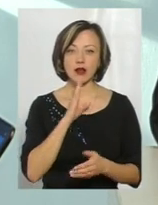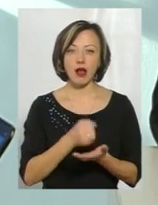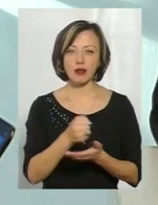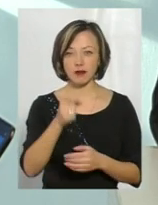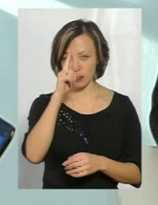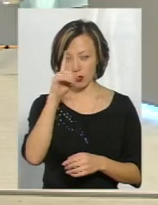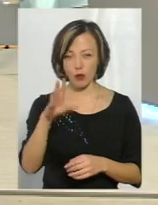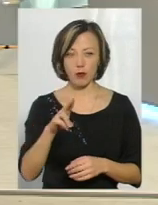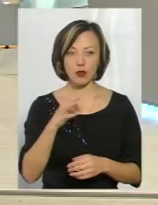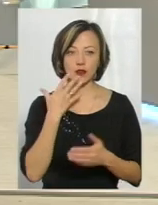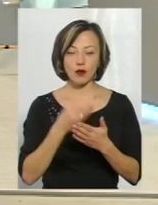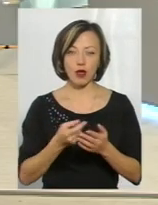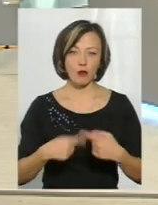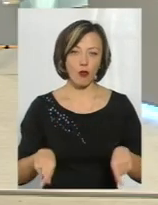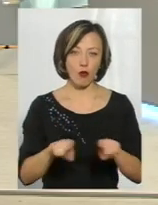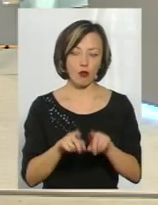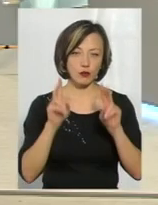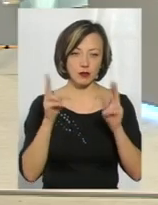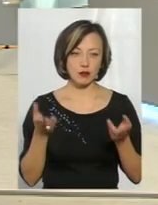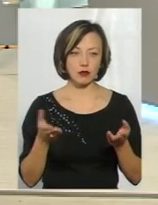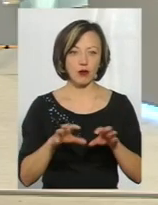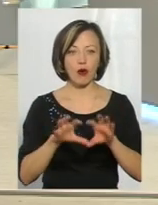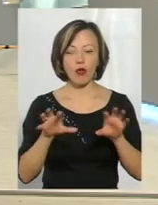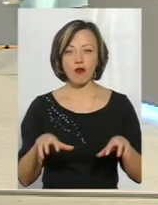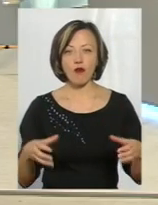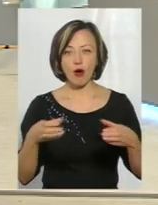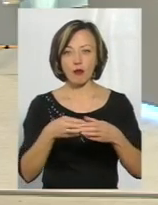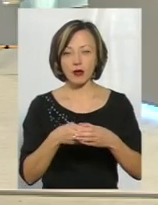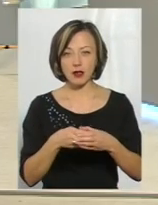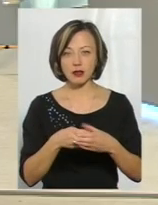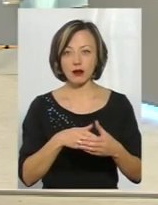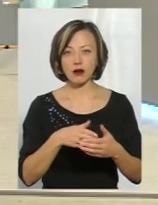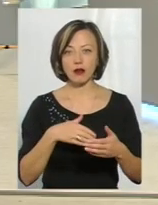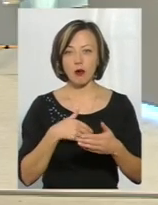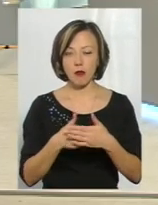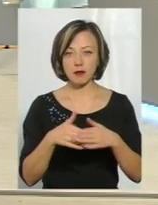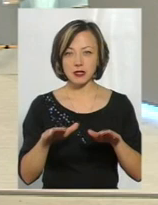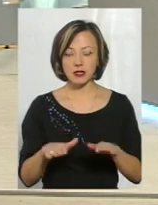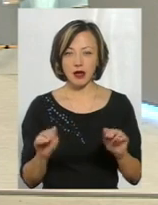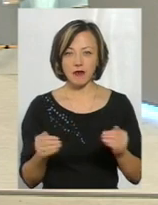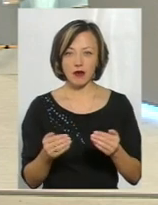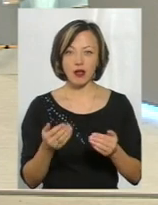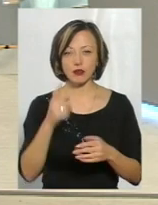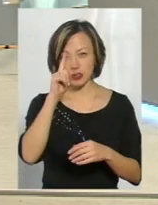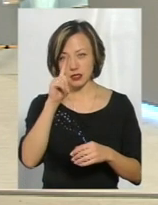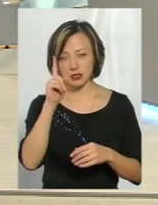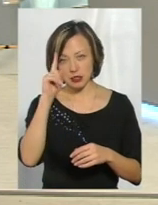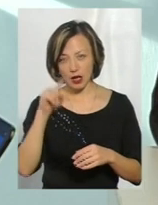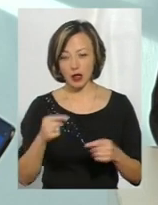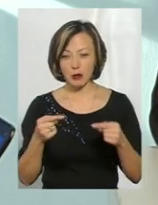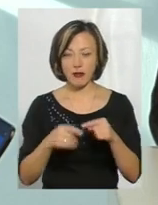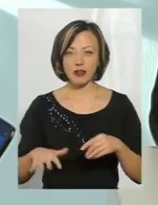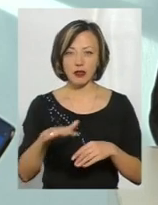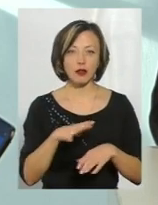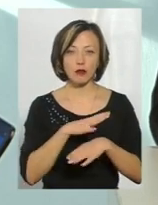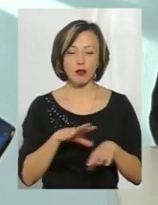відома по своєму округу, не знаю, там голова якогось об'єднання громадян місцевого, невеличкого, яку знають на певній території, то я думаю, в неї